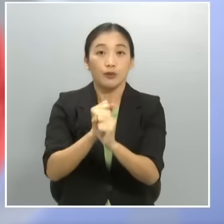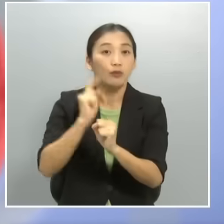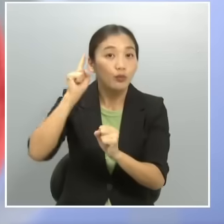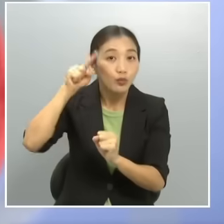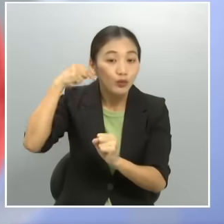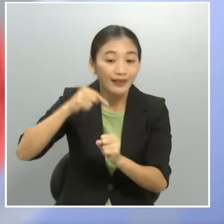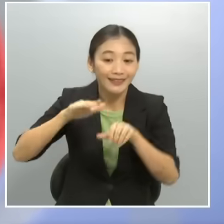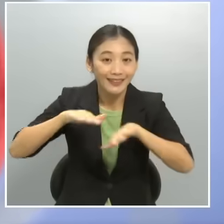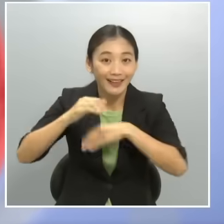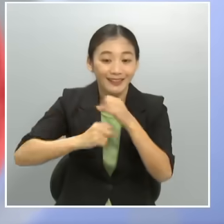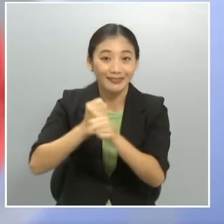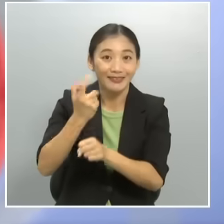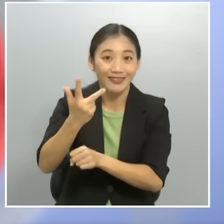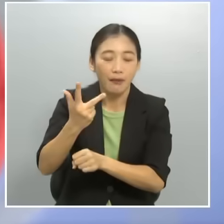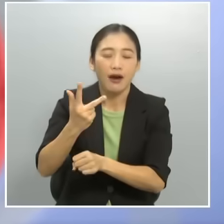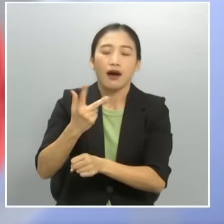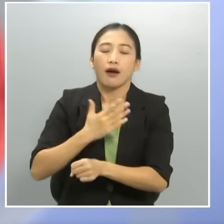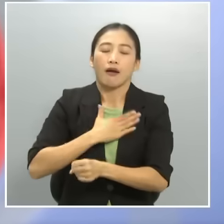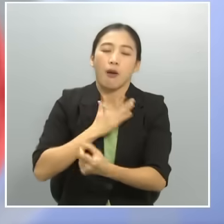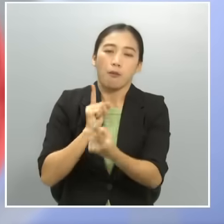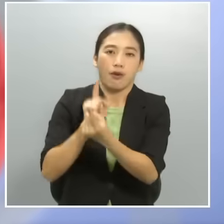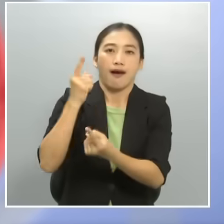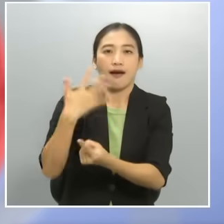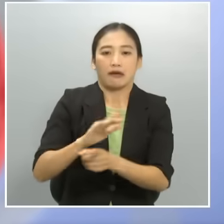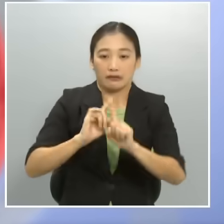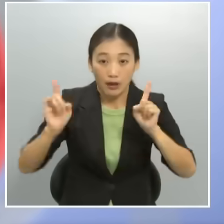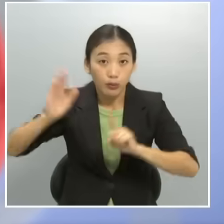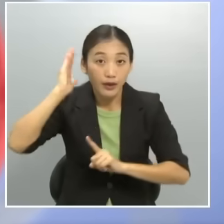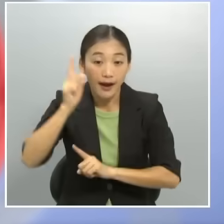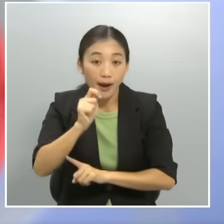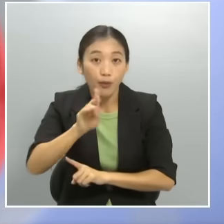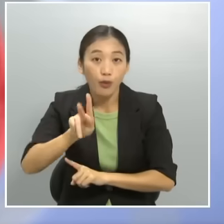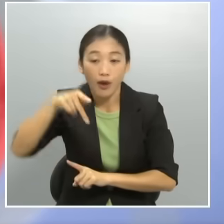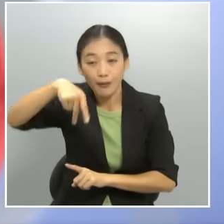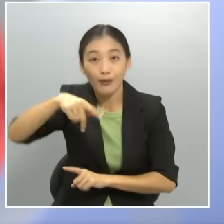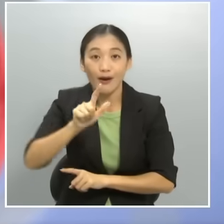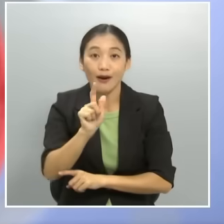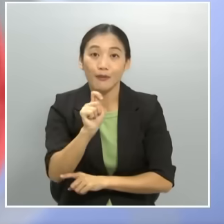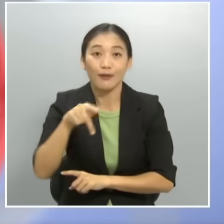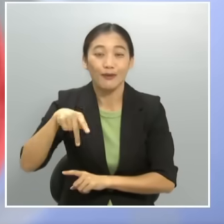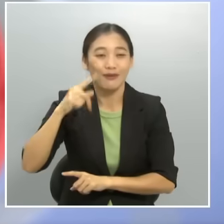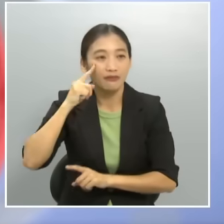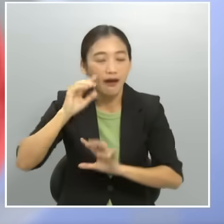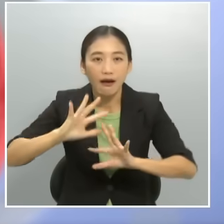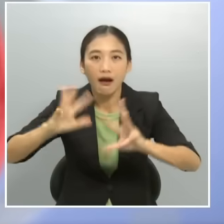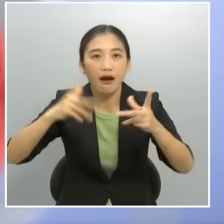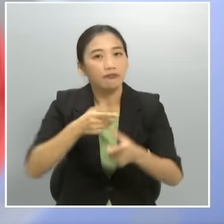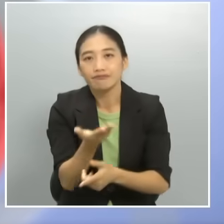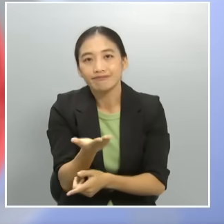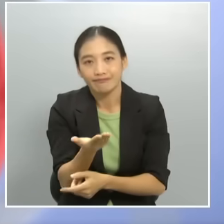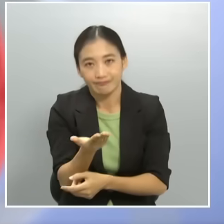ามหาอัมพล ต้องตาม ค่ะ นี่นี่นะอัมพลนะคนนี้นะ